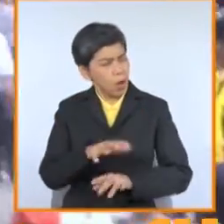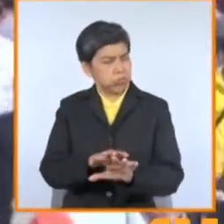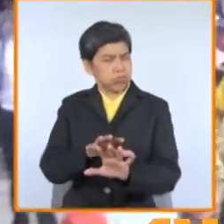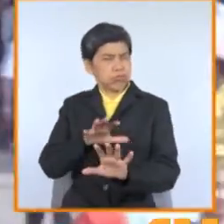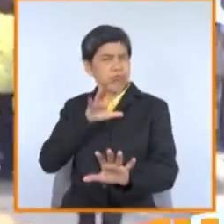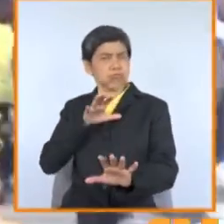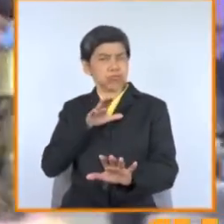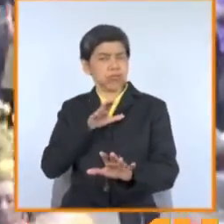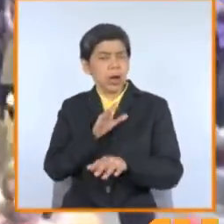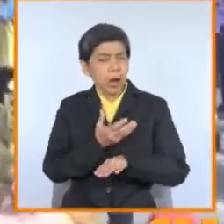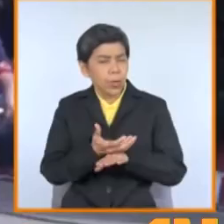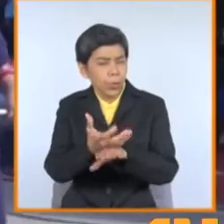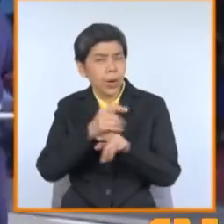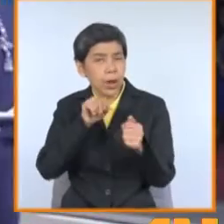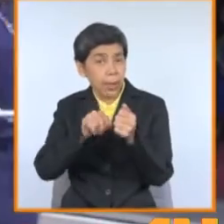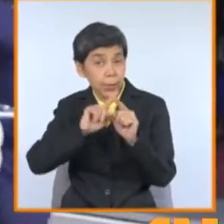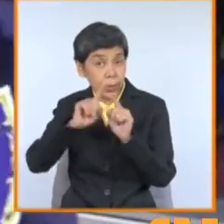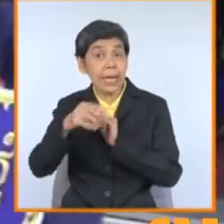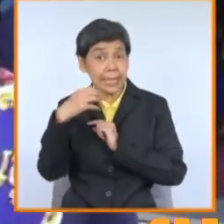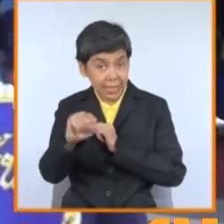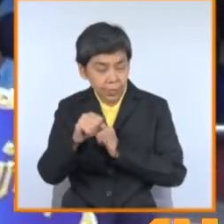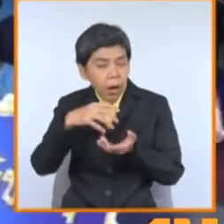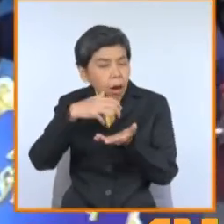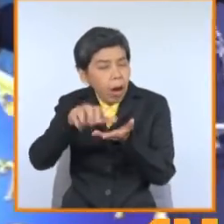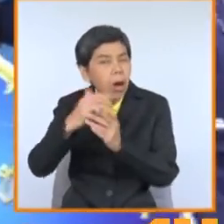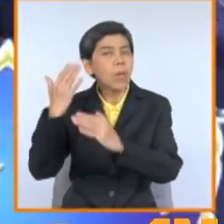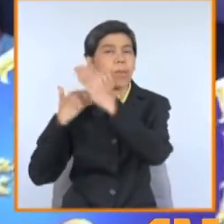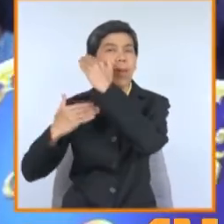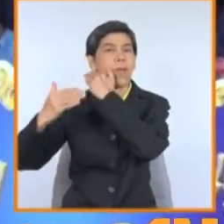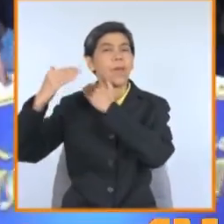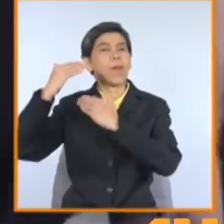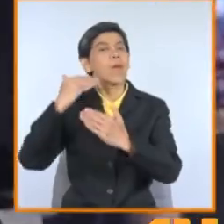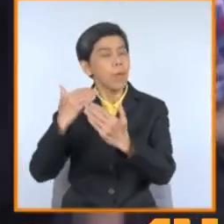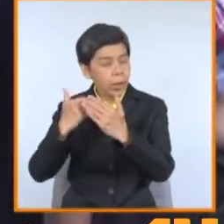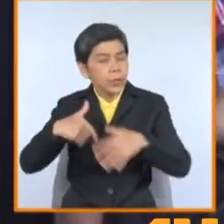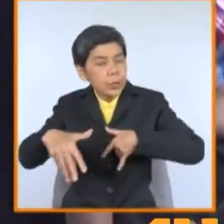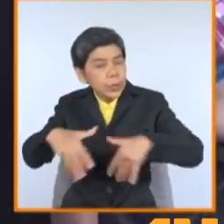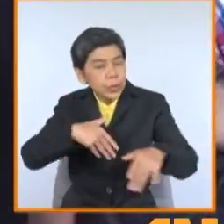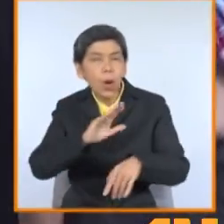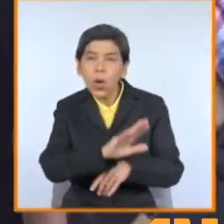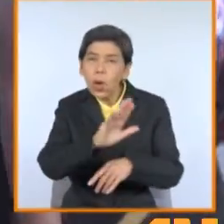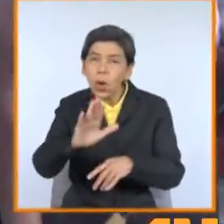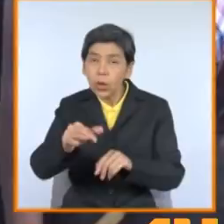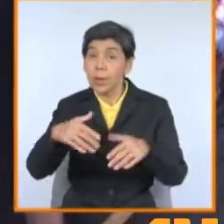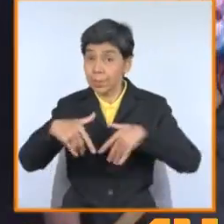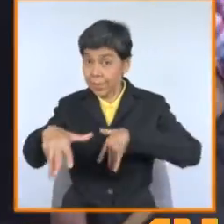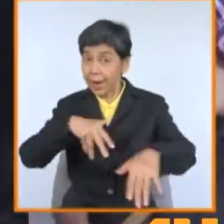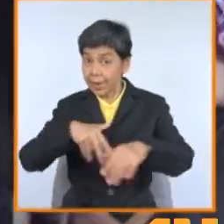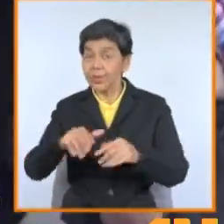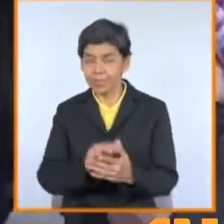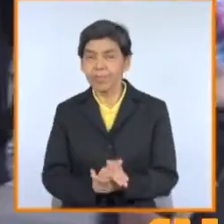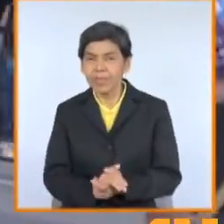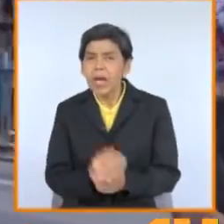ขบวนเทียนพรรษา10อำเภอที่ได้บอกเล่าถึงพุทธประวัติวิถีชีวิตของชนเผ่าต่างๆและประชาชนในพื้น